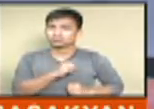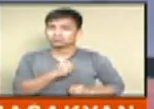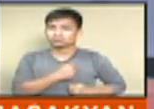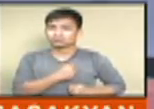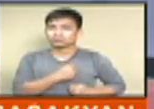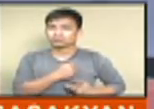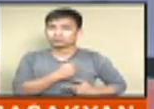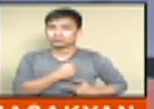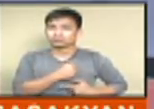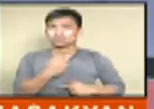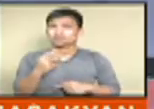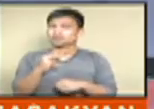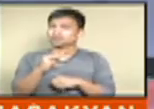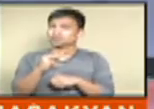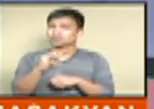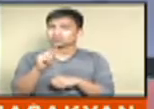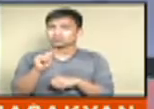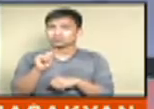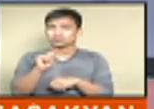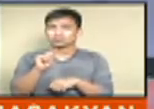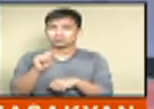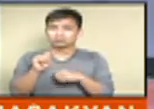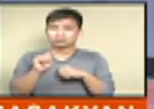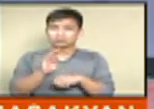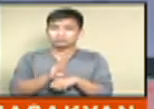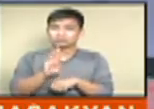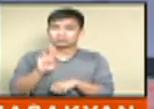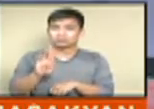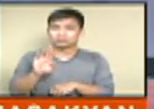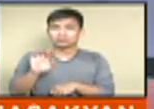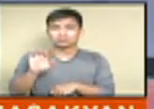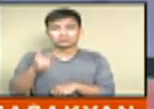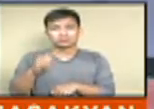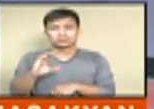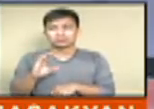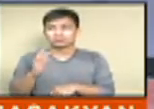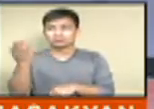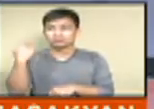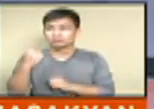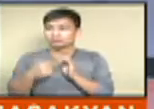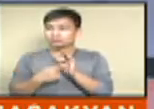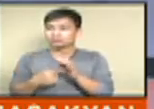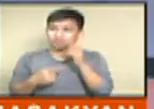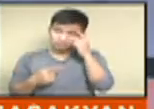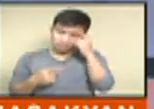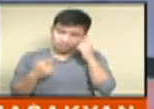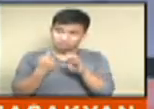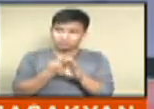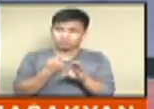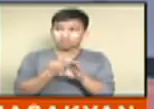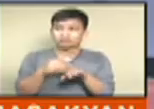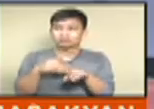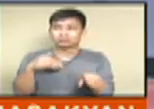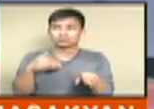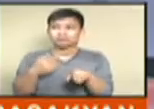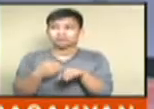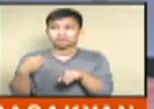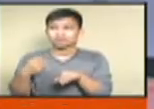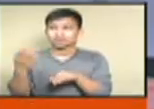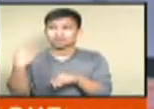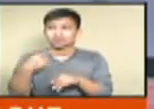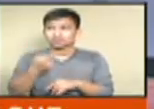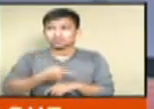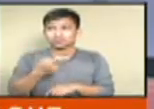City Taguiga ang tirag sa Rafi Tulfo in action. Kung kahapon na-actionan natin ang reklamo tungkol sa isang truck driver na hinuli